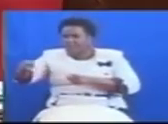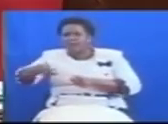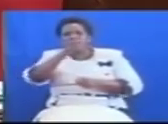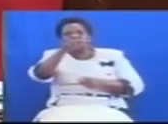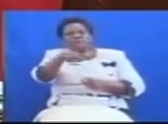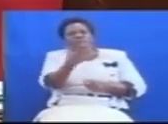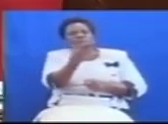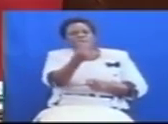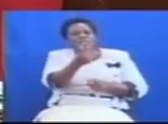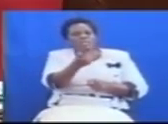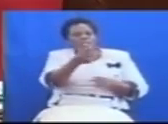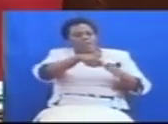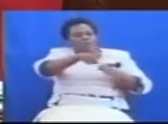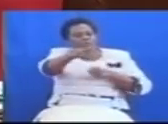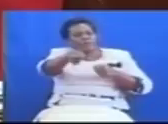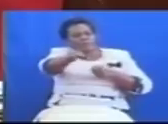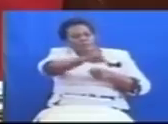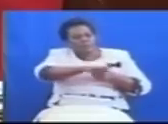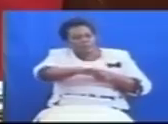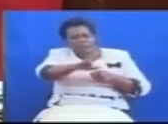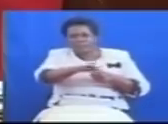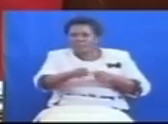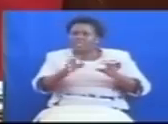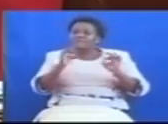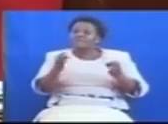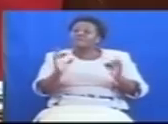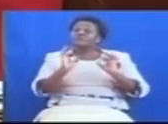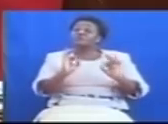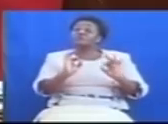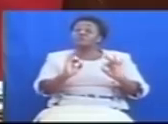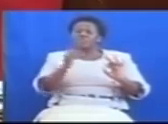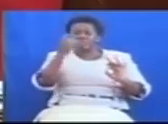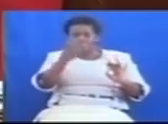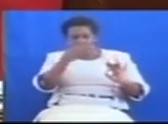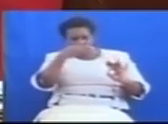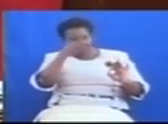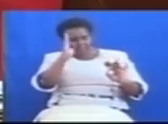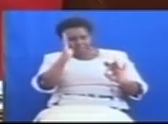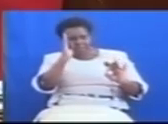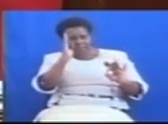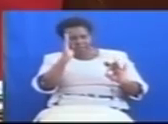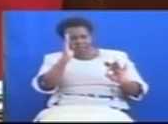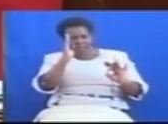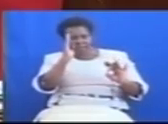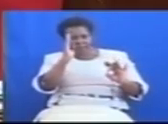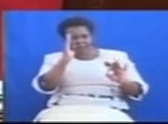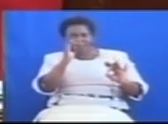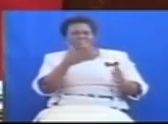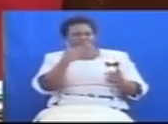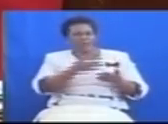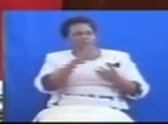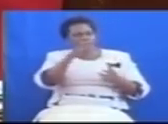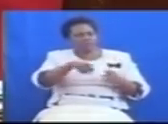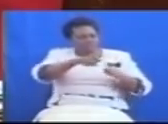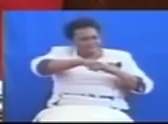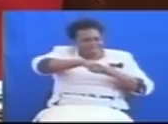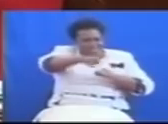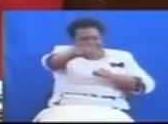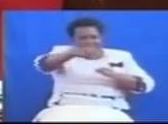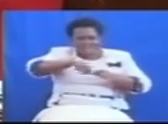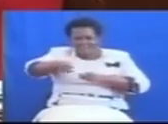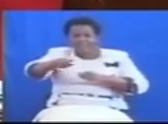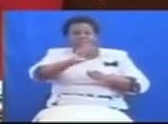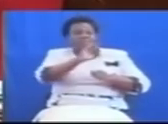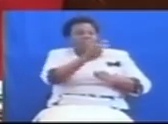ya kulipia viwanja. Angalau basi serikali ione namna ya kuweza kuchukua, labda kama mwananchi ana viwanja vitatu au vinne, basi anapimiwa eneo lake